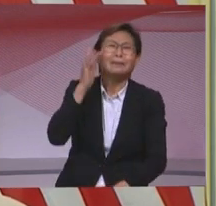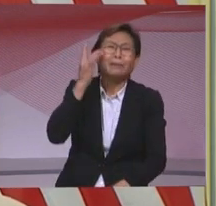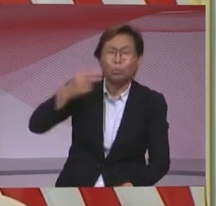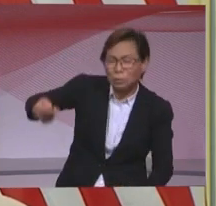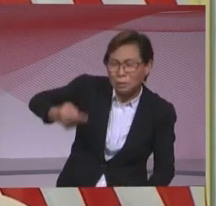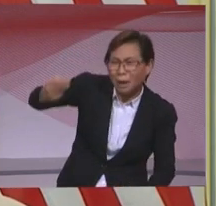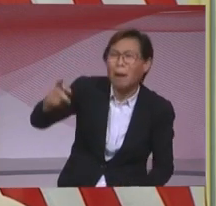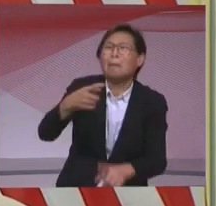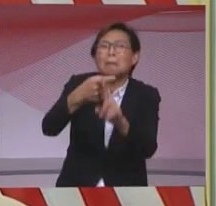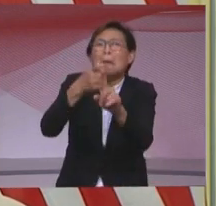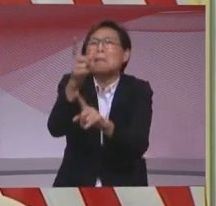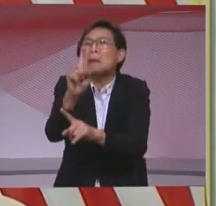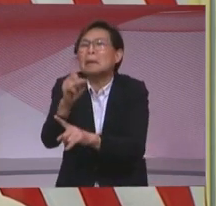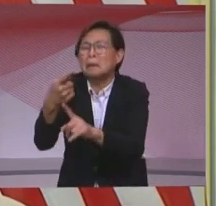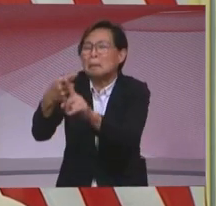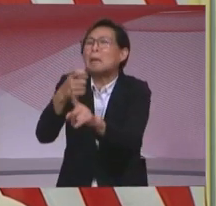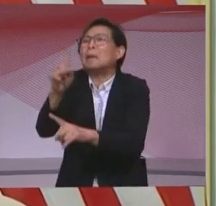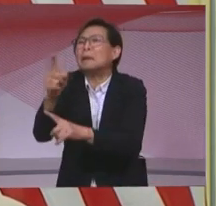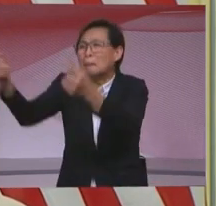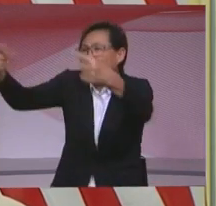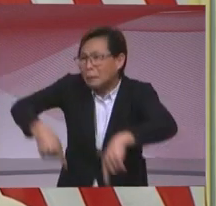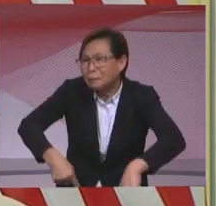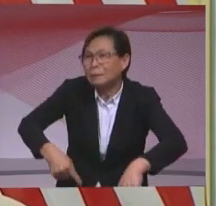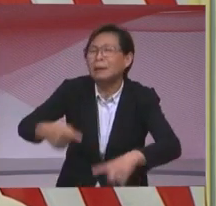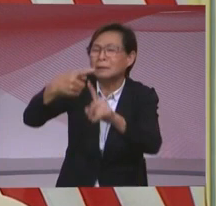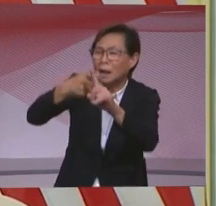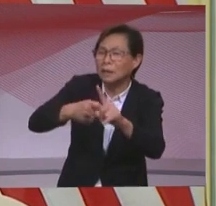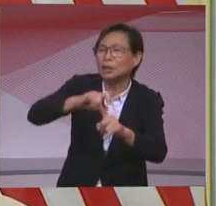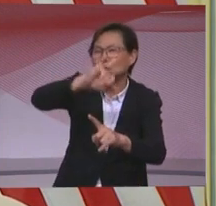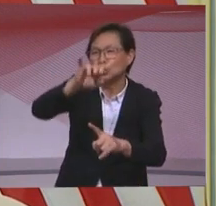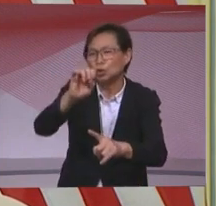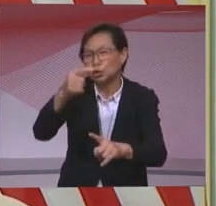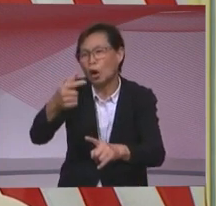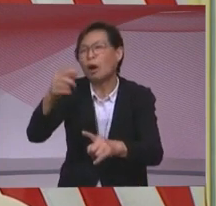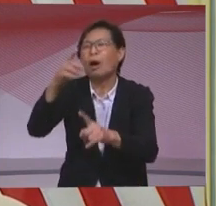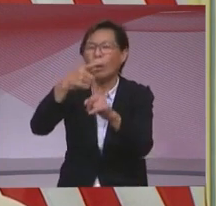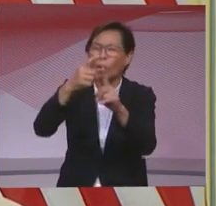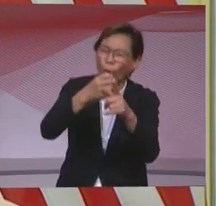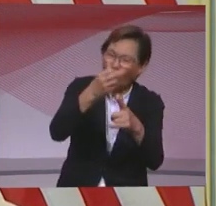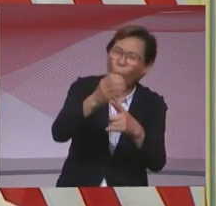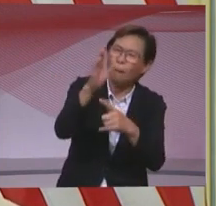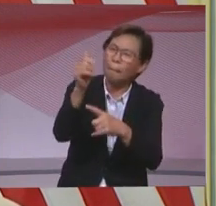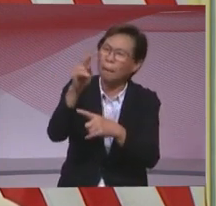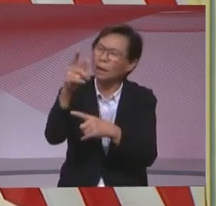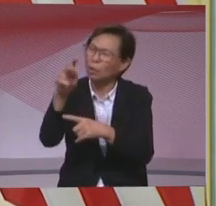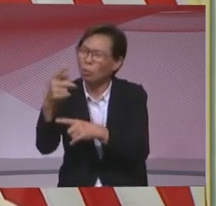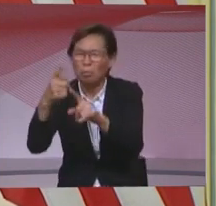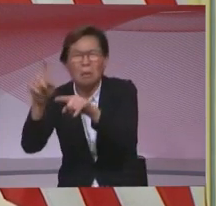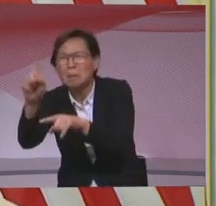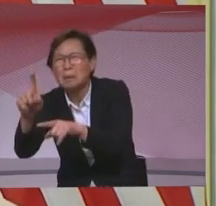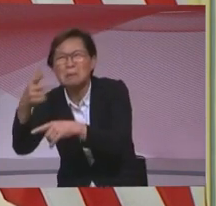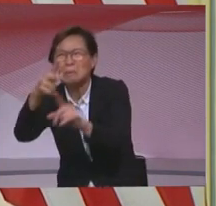daripada mana dia balik tadi. Adakah daripada Jogja, daripada Bandung, daripada mana-manalah, kita tidak